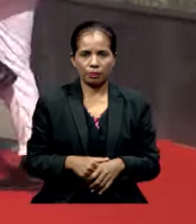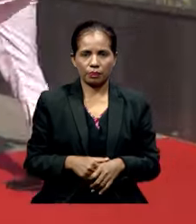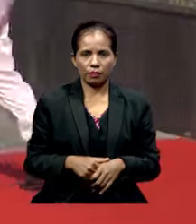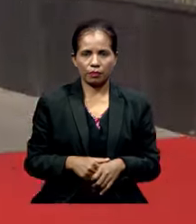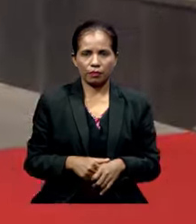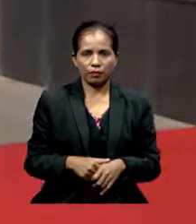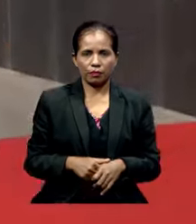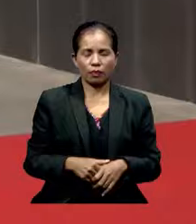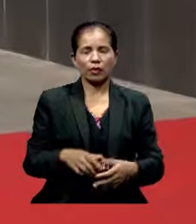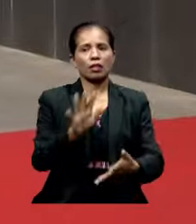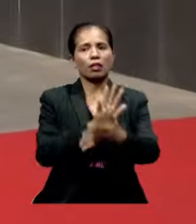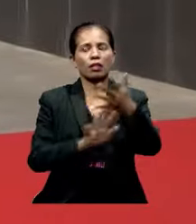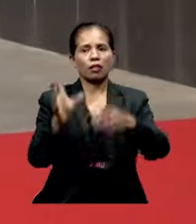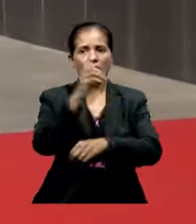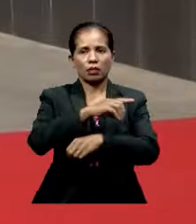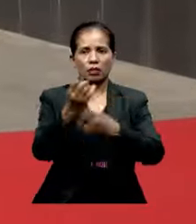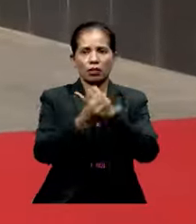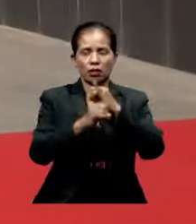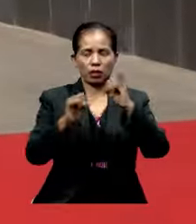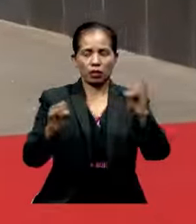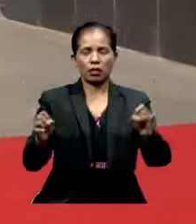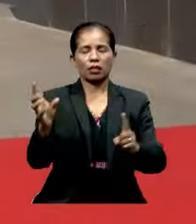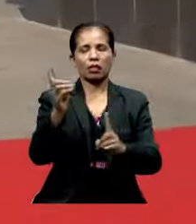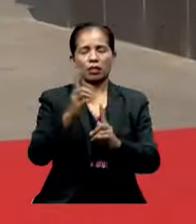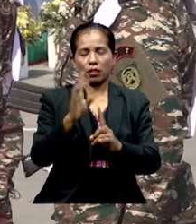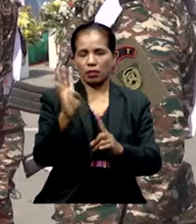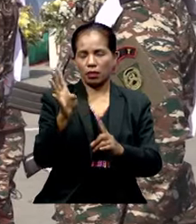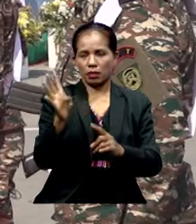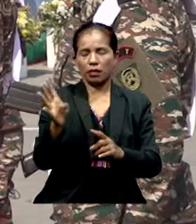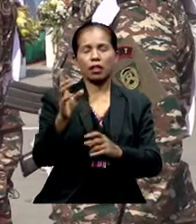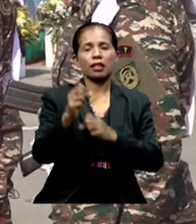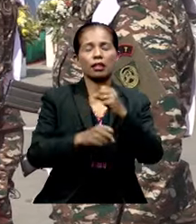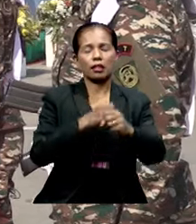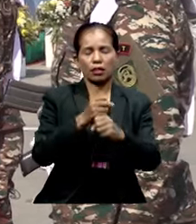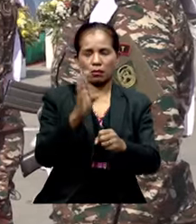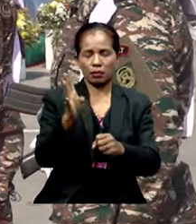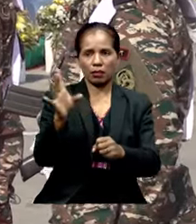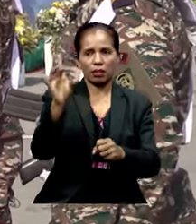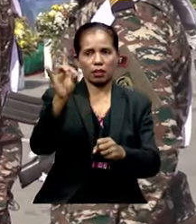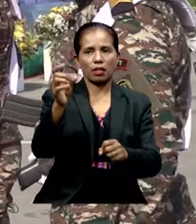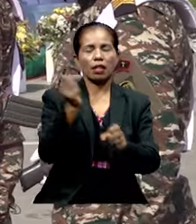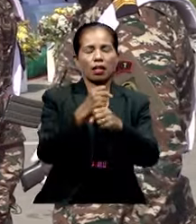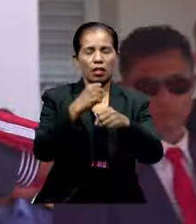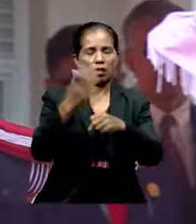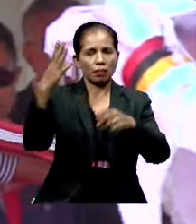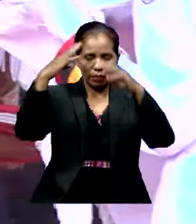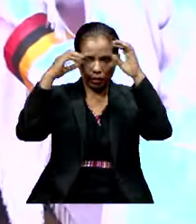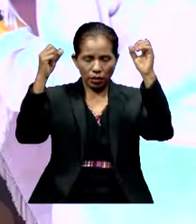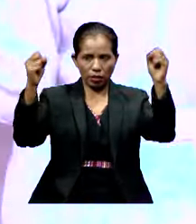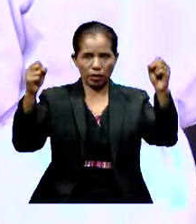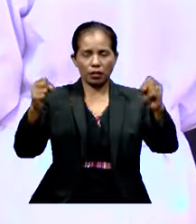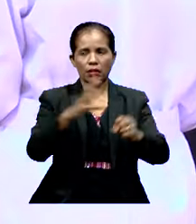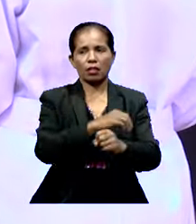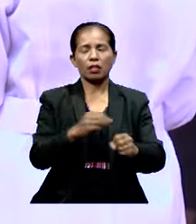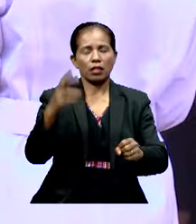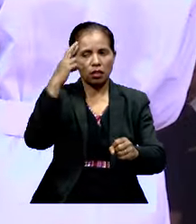Ia komemorasang lorong proklamasau independensia badala hat nulu resim walu nebe halau ia palasio presidensial terse semana ne, Presiden Republik